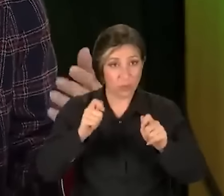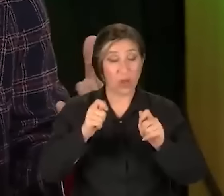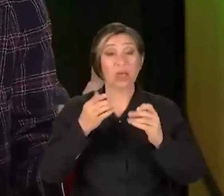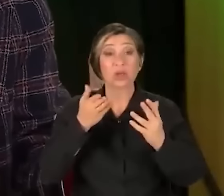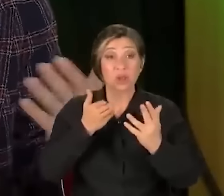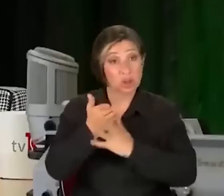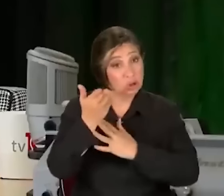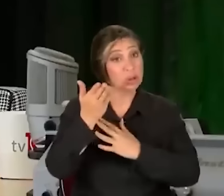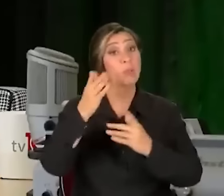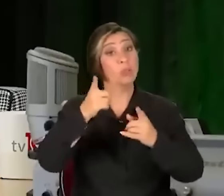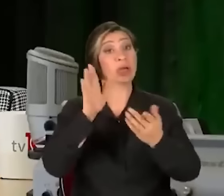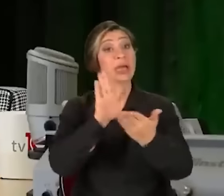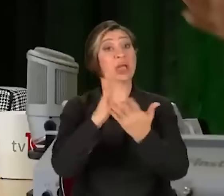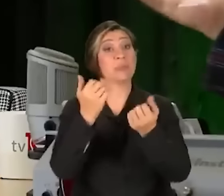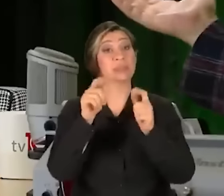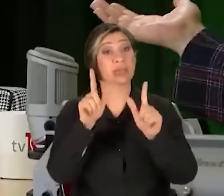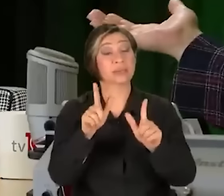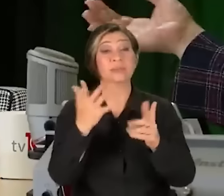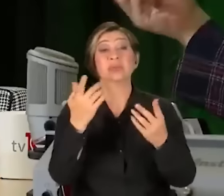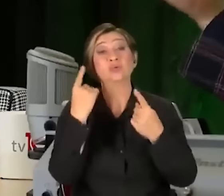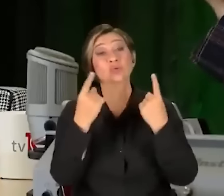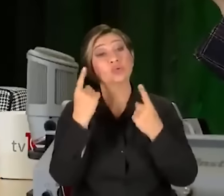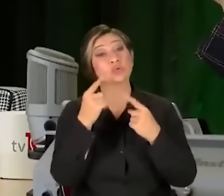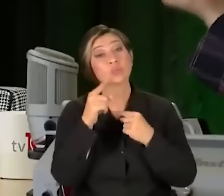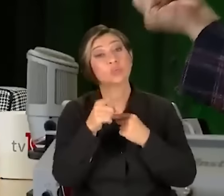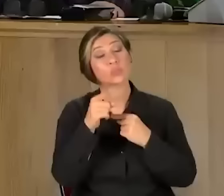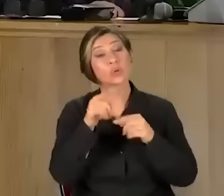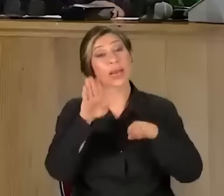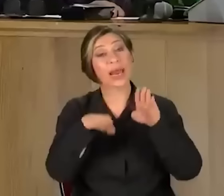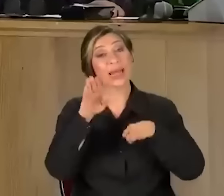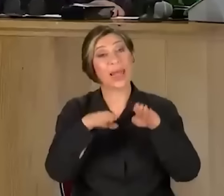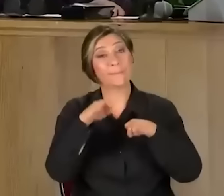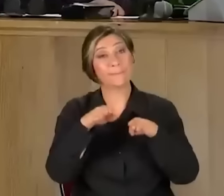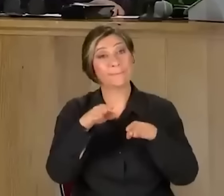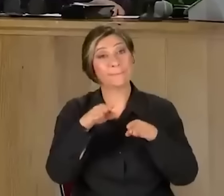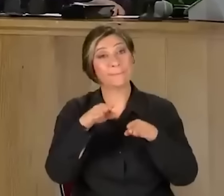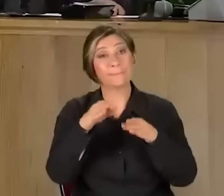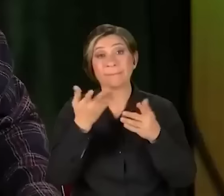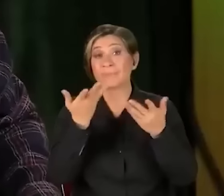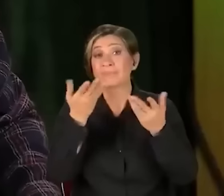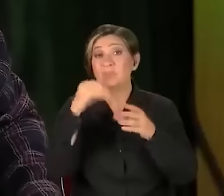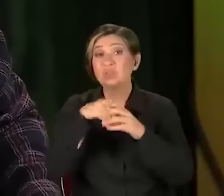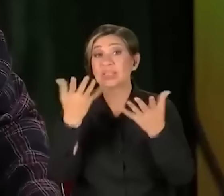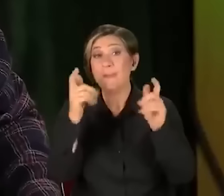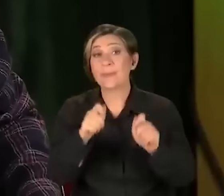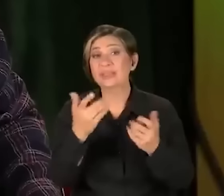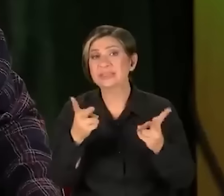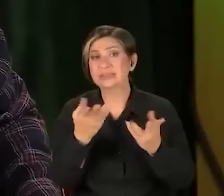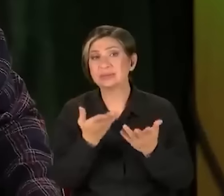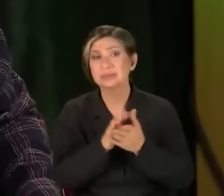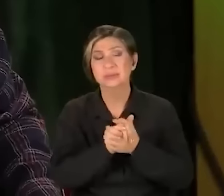ulaştırıyorsa bunun karşılığını alması gerekiyor. Ne düşünüyorsun bu reklam rejimi konusunda? Ne yapmayı düşünüyorsun? Ne yapabilirsin